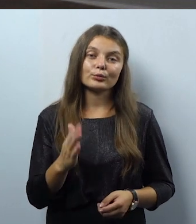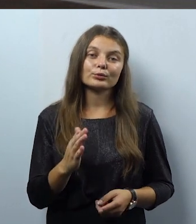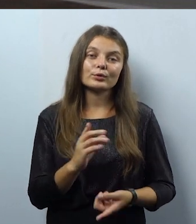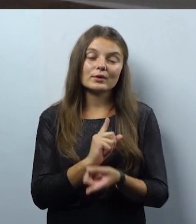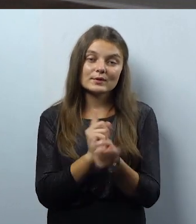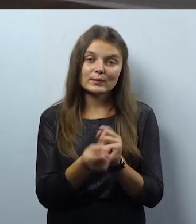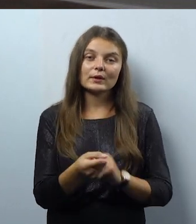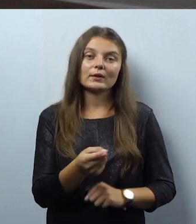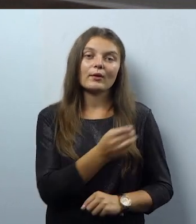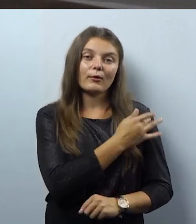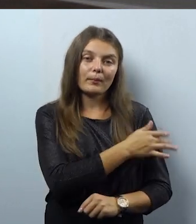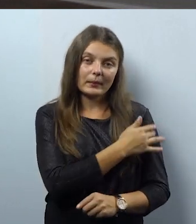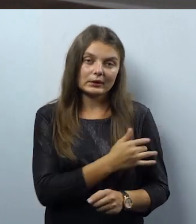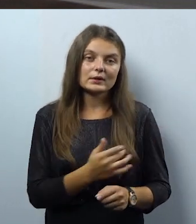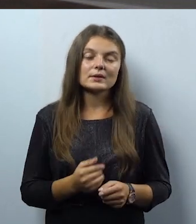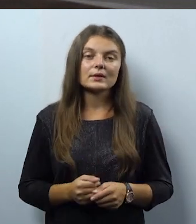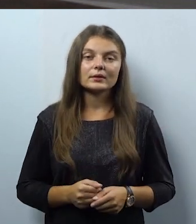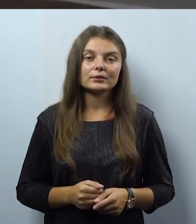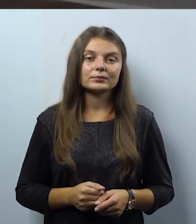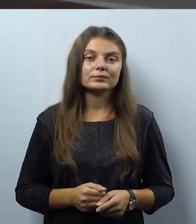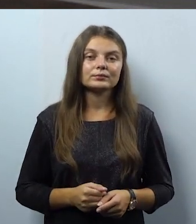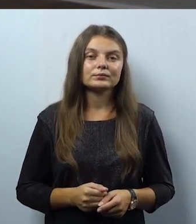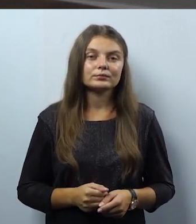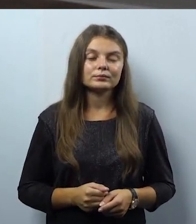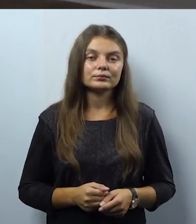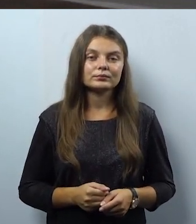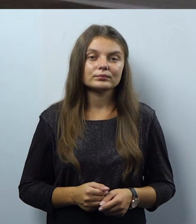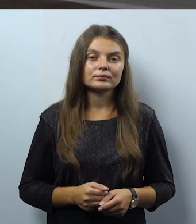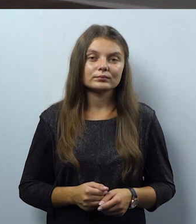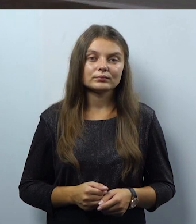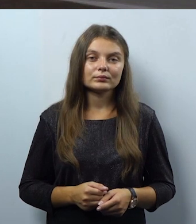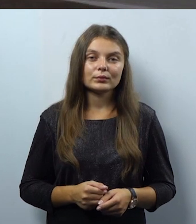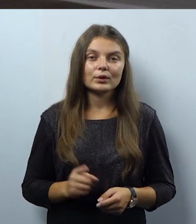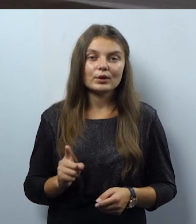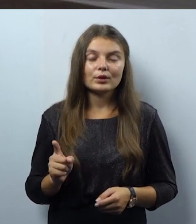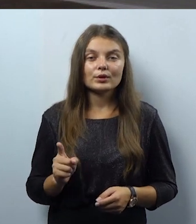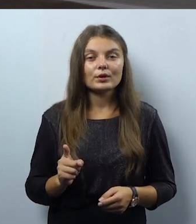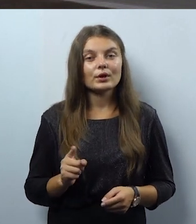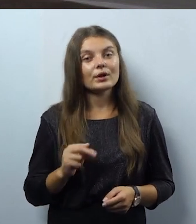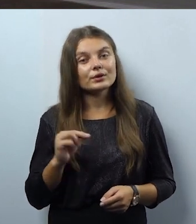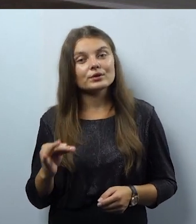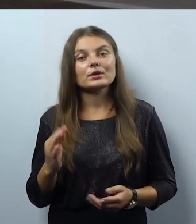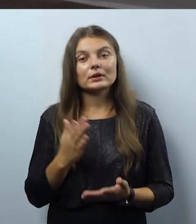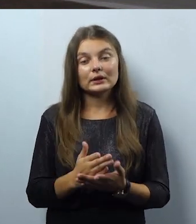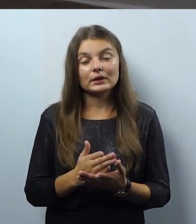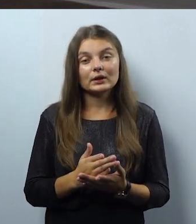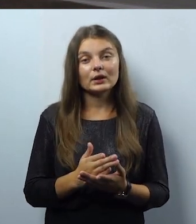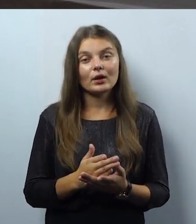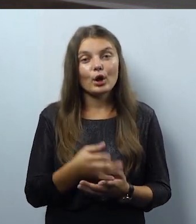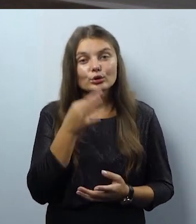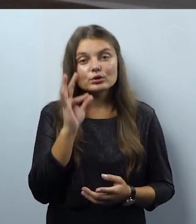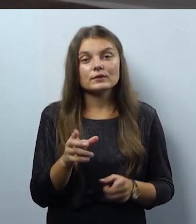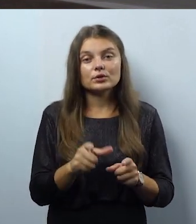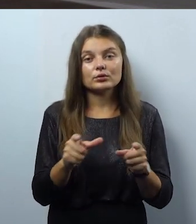що в будь-якій лікарні як діагностичне обладнання повинно бути, так і, відповідно, фахівці мають бути. Можливо, молоді